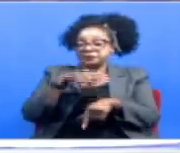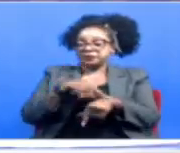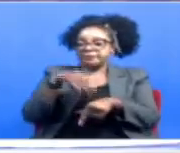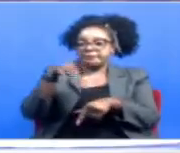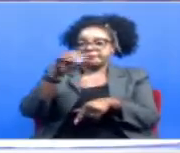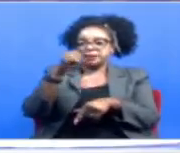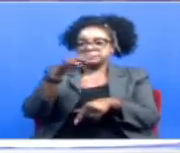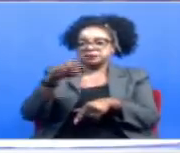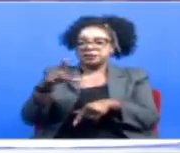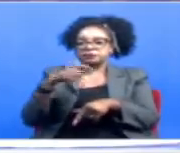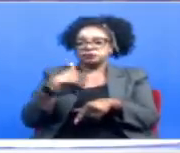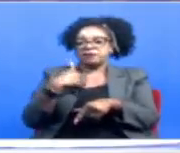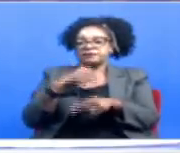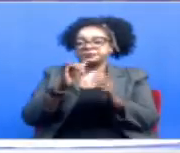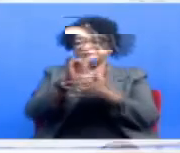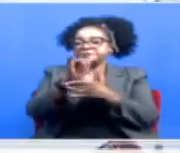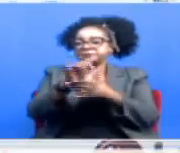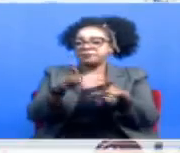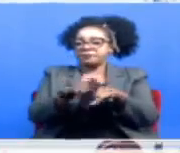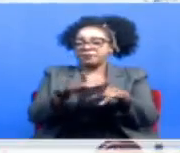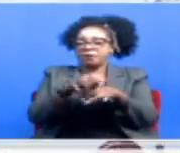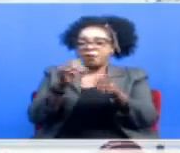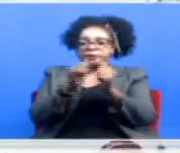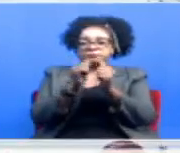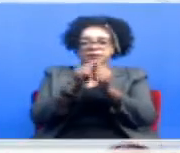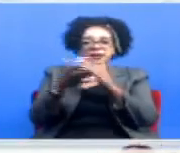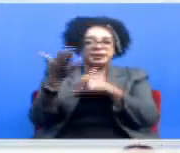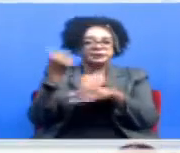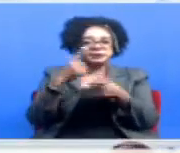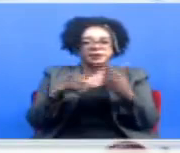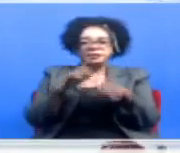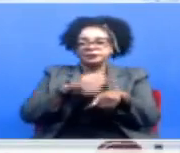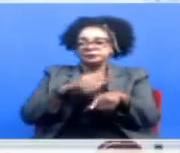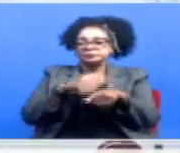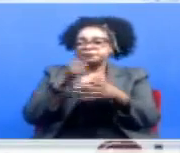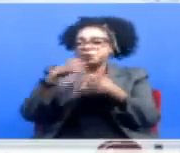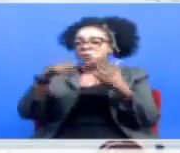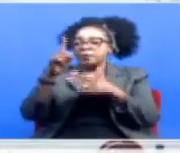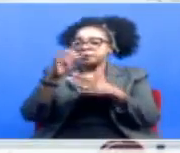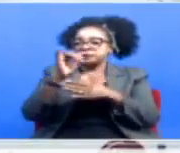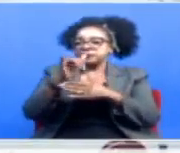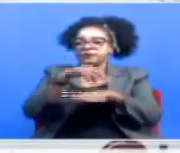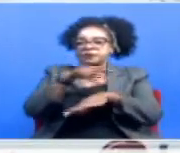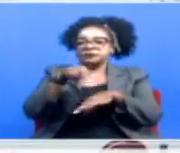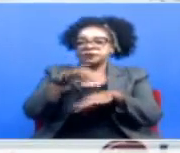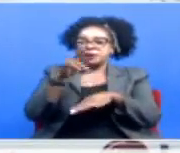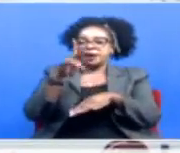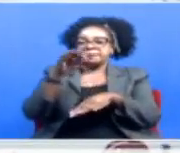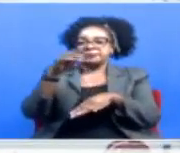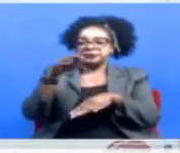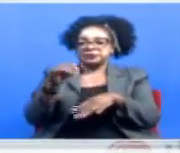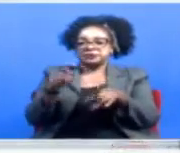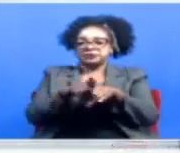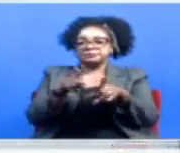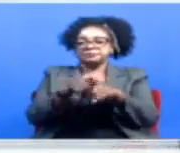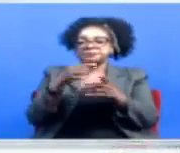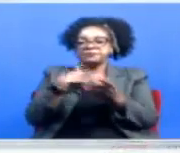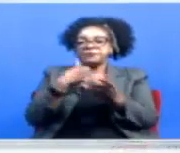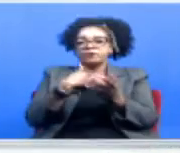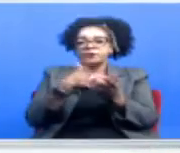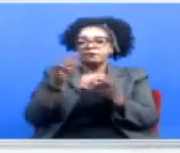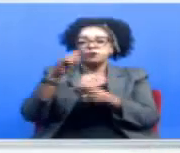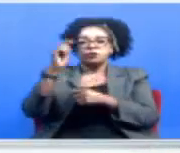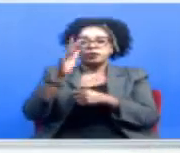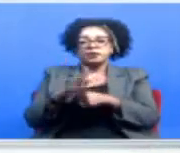na SJAC baada ya kutamba Oktoba mwaka jana aliposhinda ubingwa wa taifa. KP aliwapiku mwanagofu mahiri wa Kenya